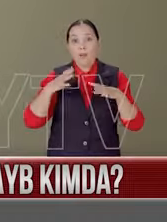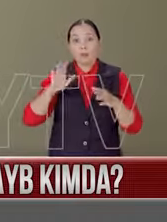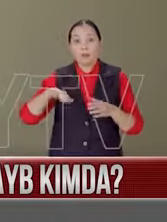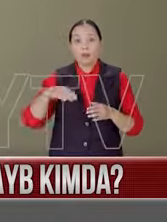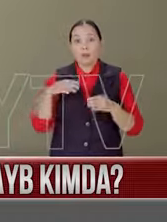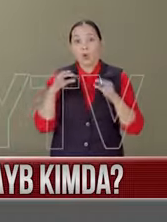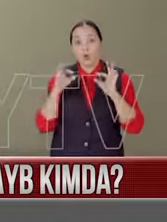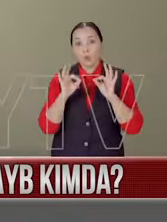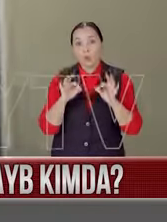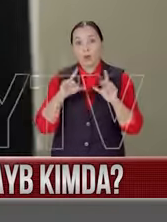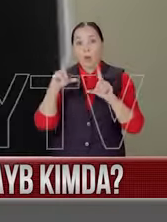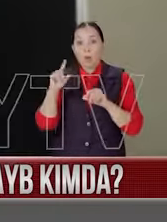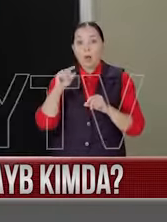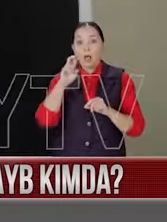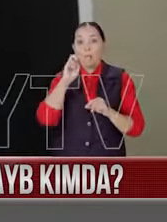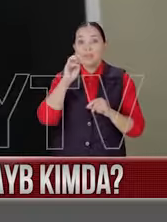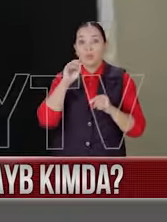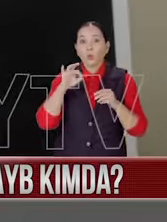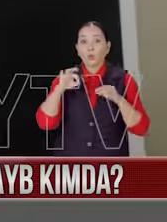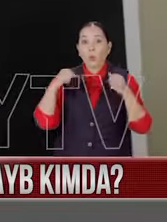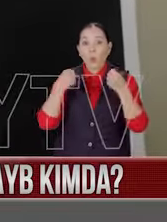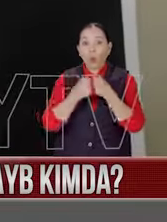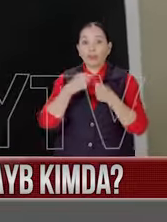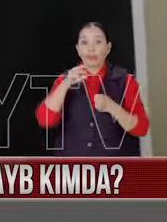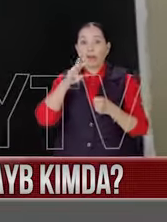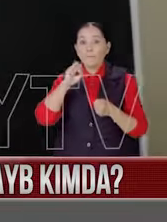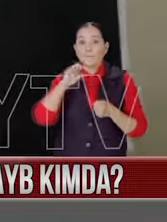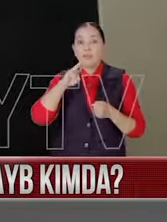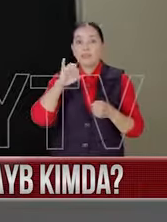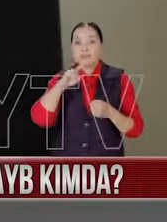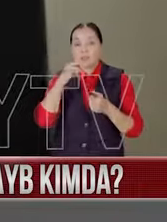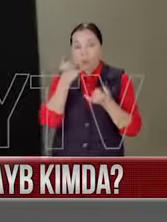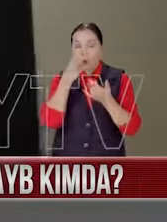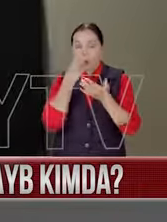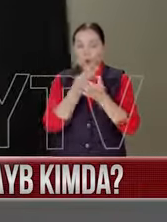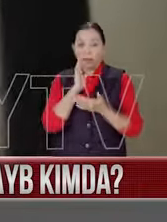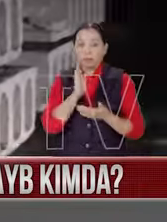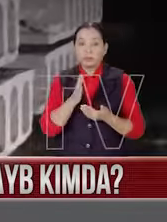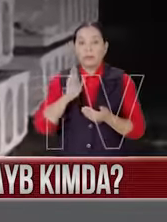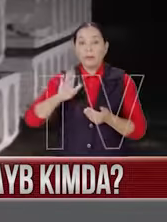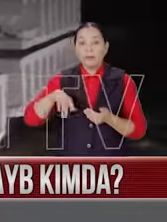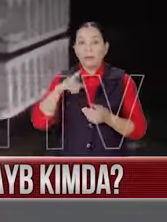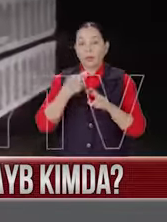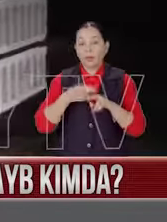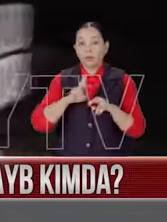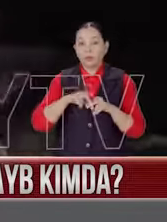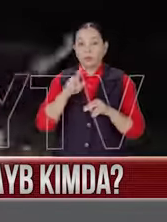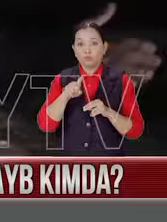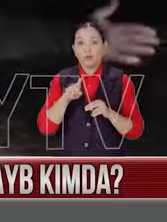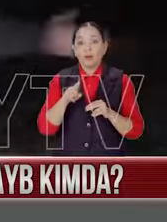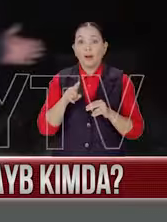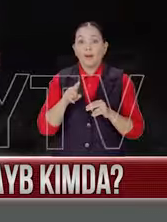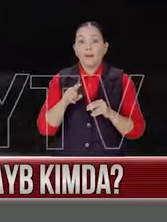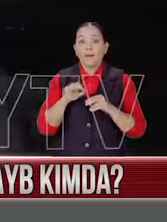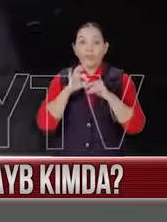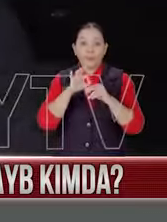harakatdan keyin to'g'ri borib betonga urilgan Matiz. Hozir urilgan joyini birga kuzatamiz. Keyin mashina oldi